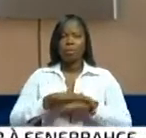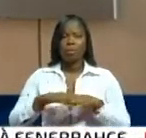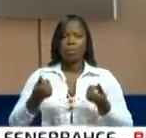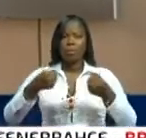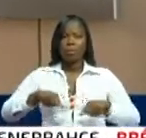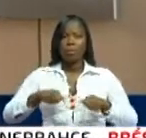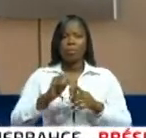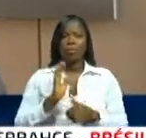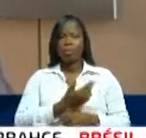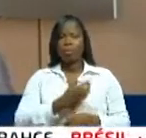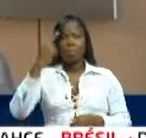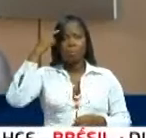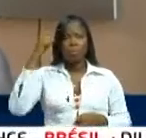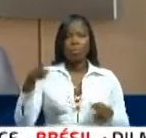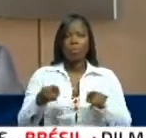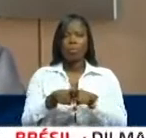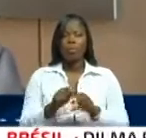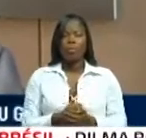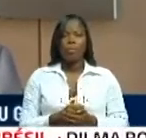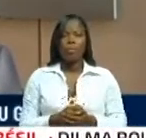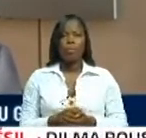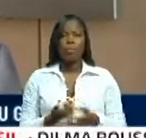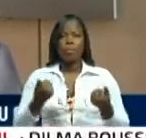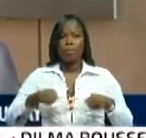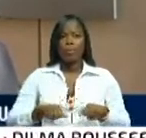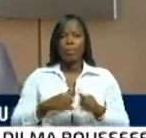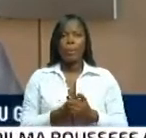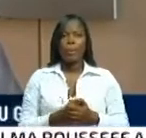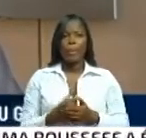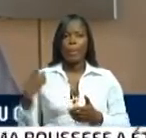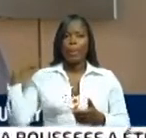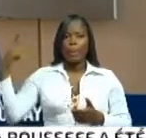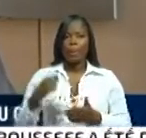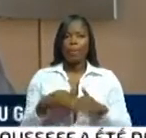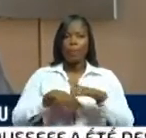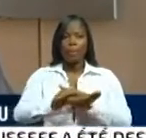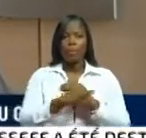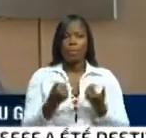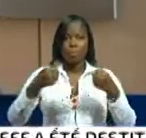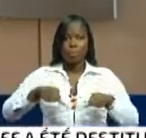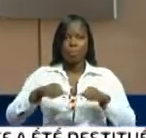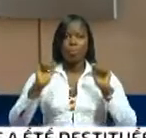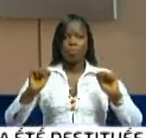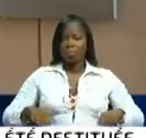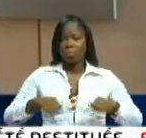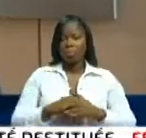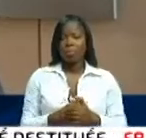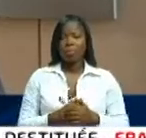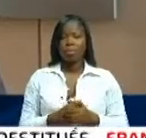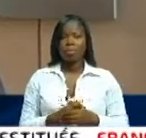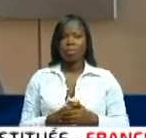nous pensons aussi au leadership axé sur les résultats à la capacité